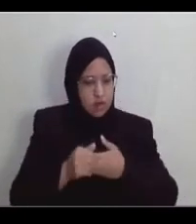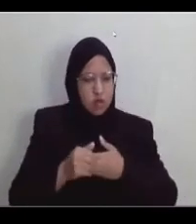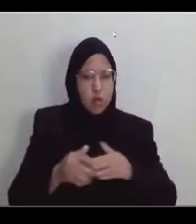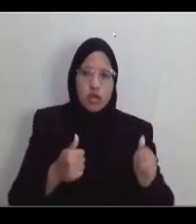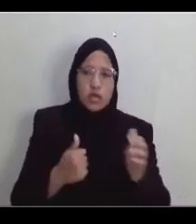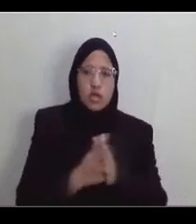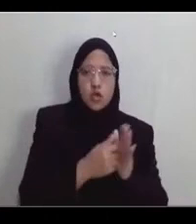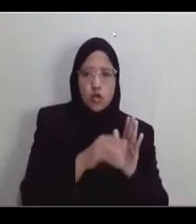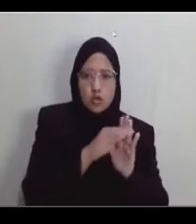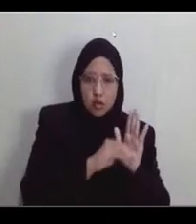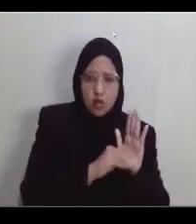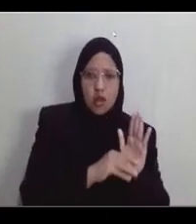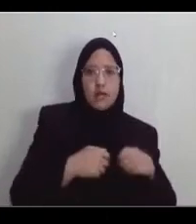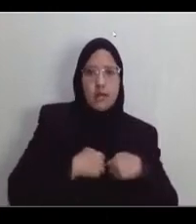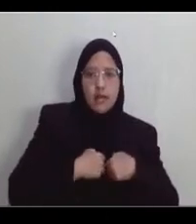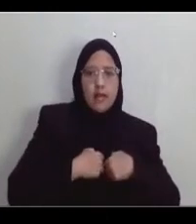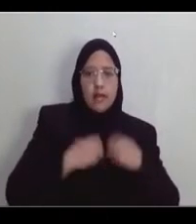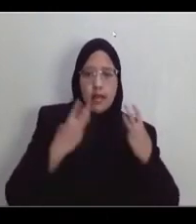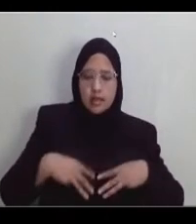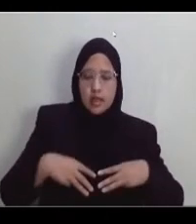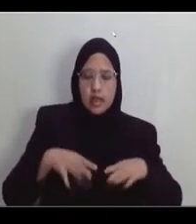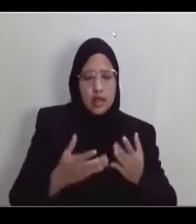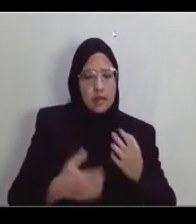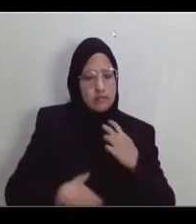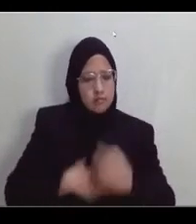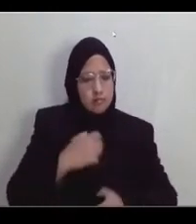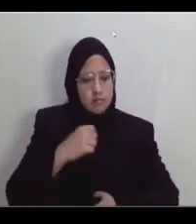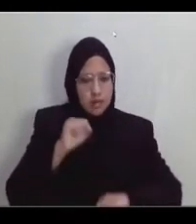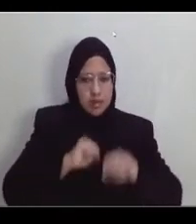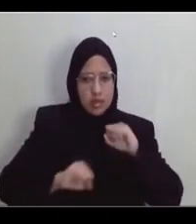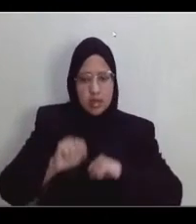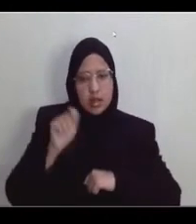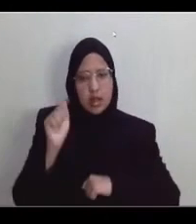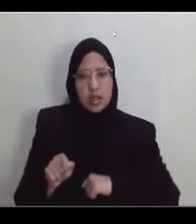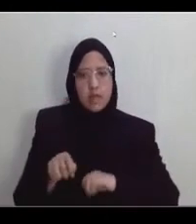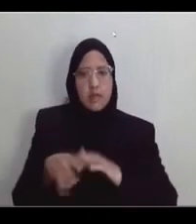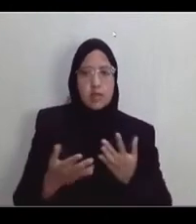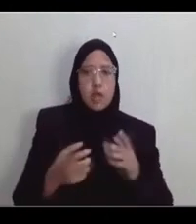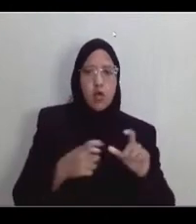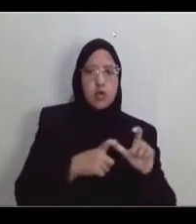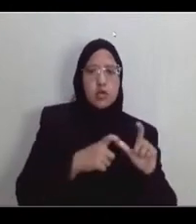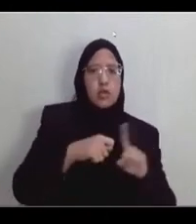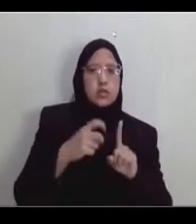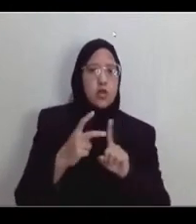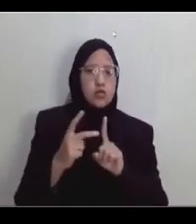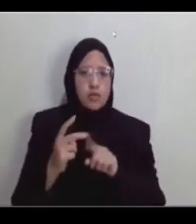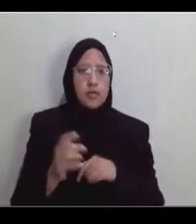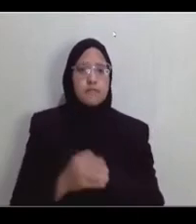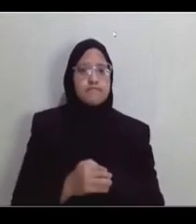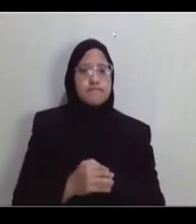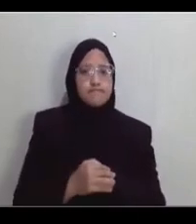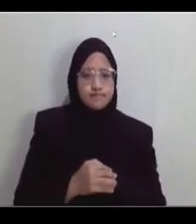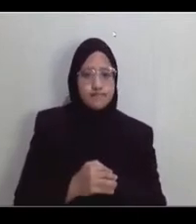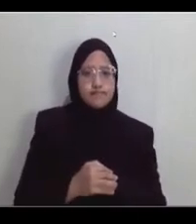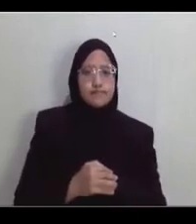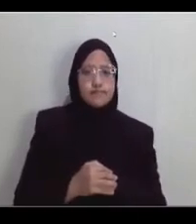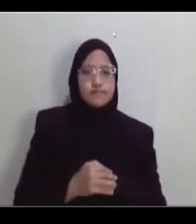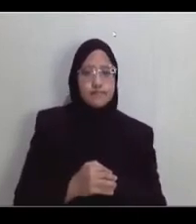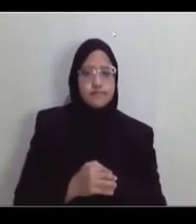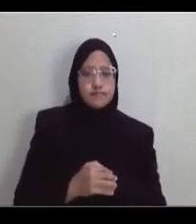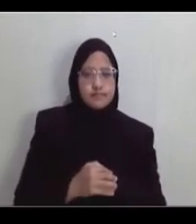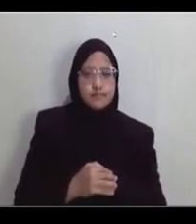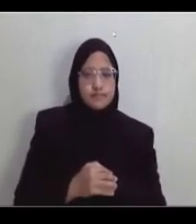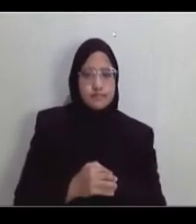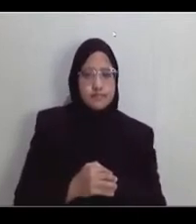kode etik dan perilaku hakim konstitusi atau Sapta ksutama bukan hanya tak memeriksa dan memutus